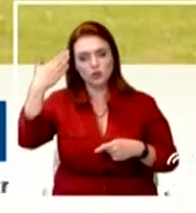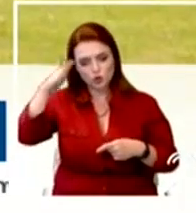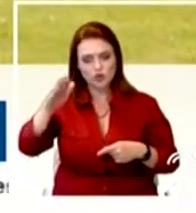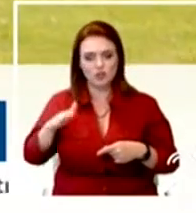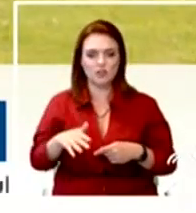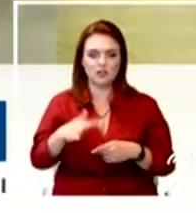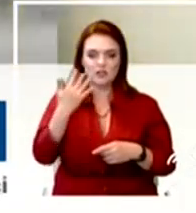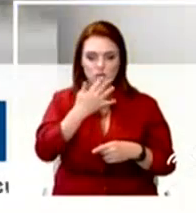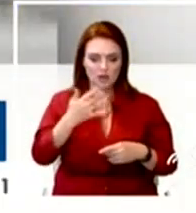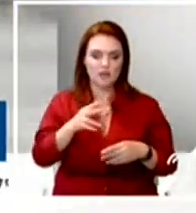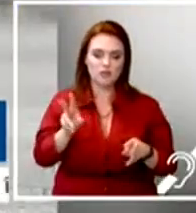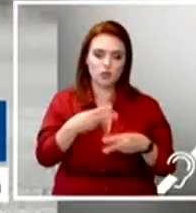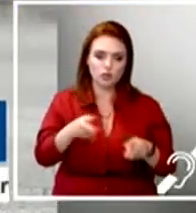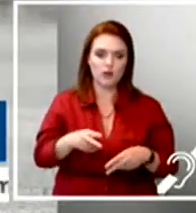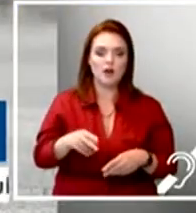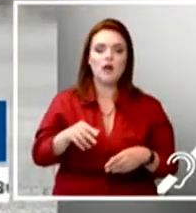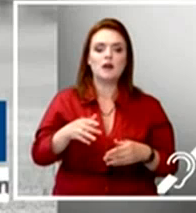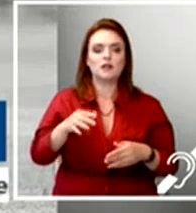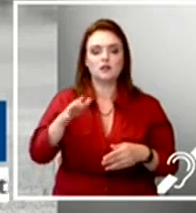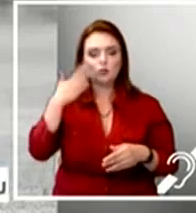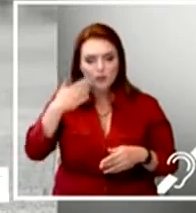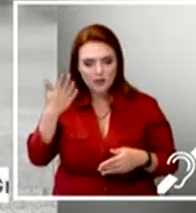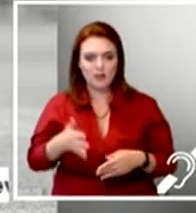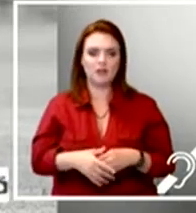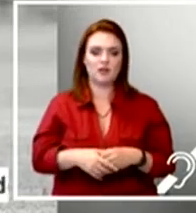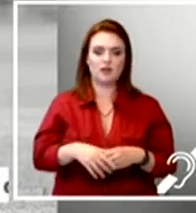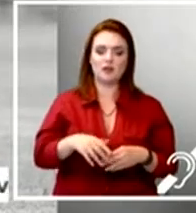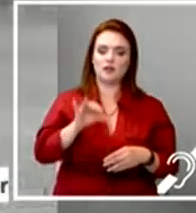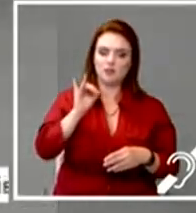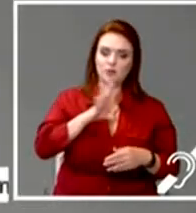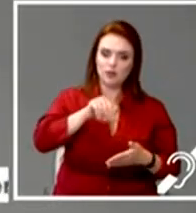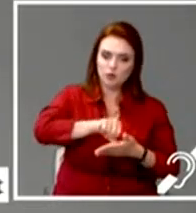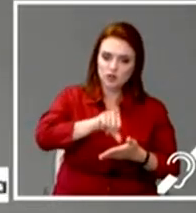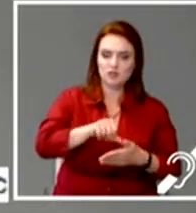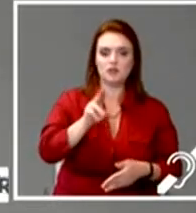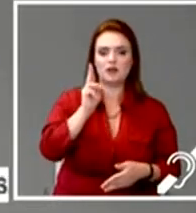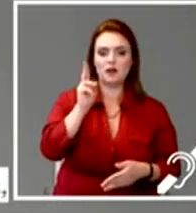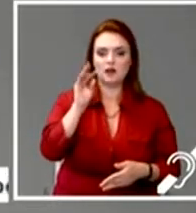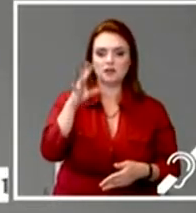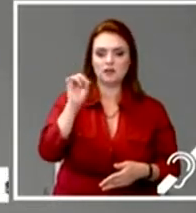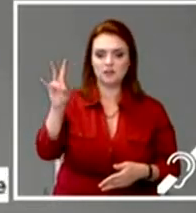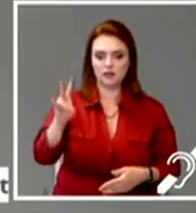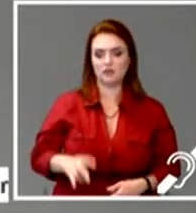pentru Naționala Feminină de Fotbal a Republicii Moldova, unde a adunat peste 40 de selecții.